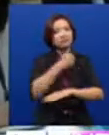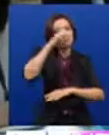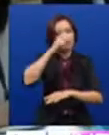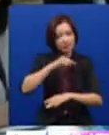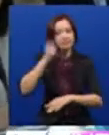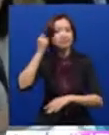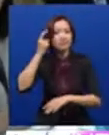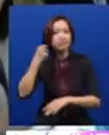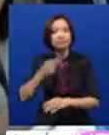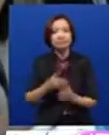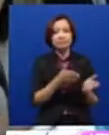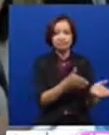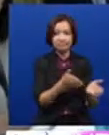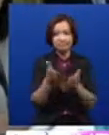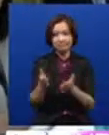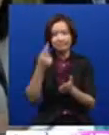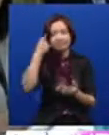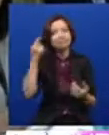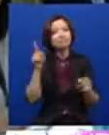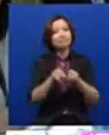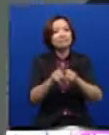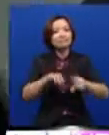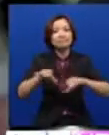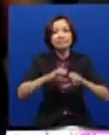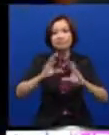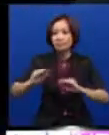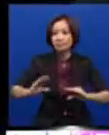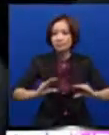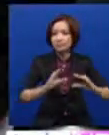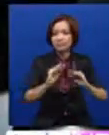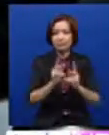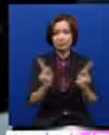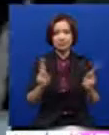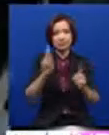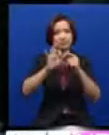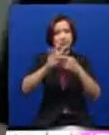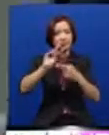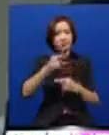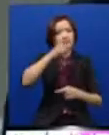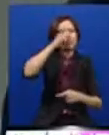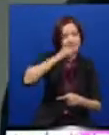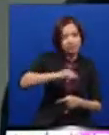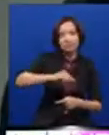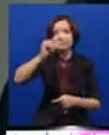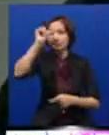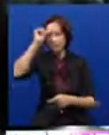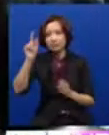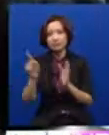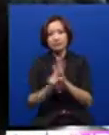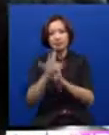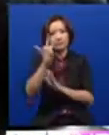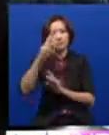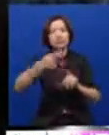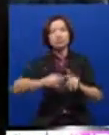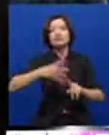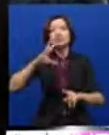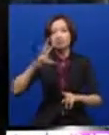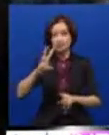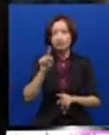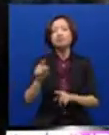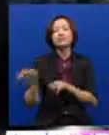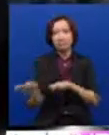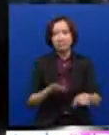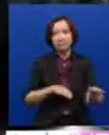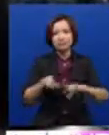เมืองไทยและทั้งสองฝ่ายเห็นพ้องที่จะจัดการประชุมคณะกรรมาธิการร่วมไทยอินเดียครั้งที่ 7ในเดือนมิถุนายนที่จะ